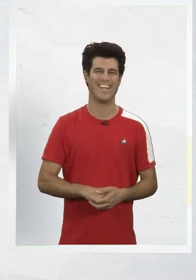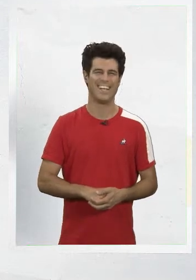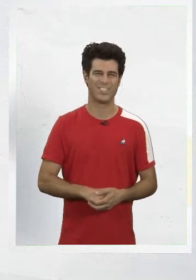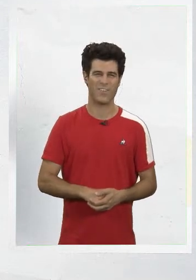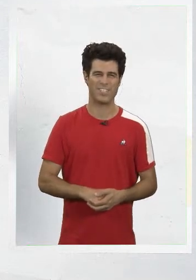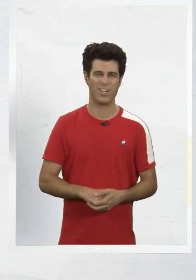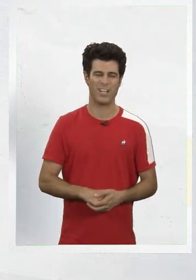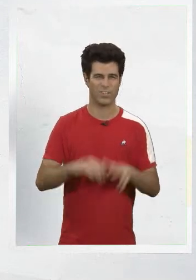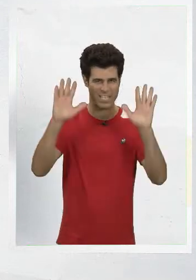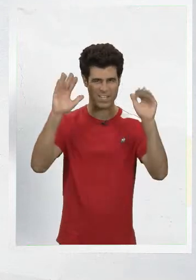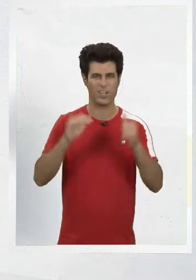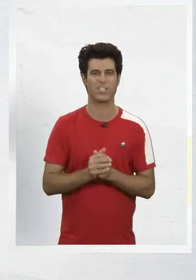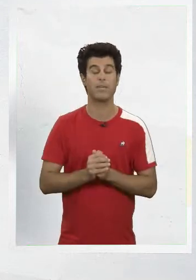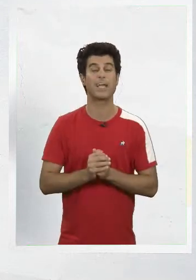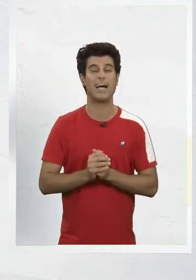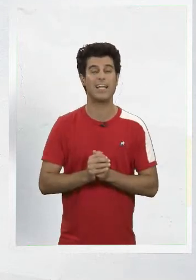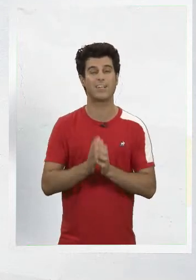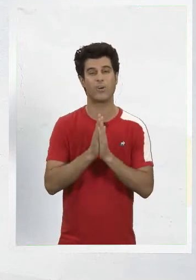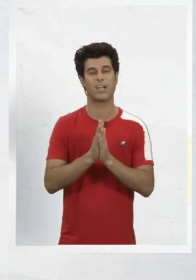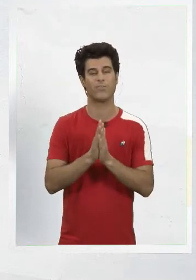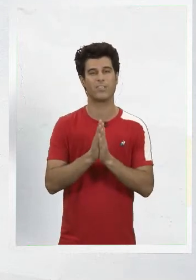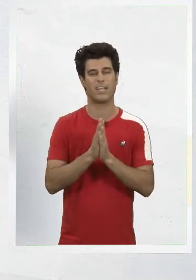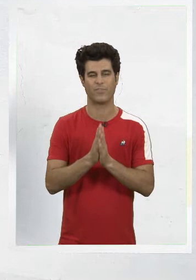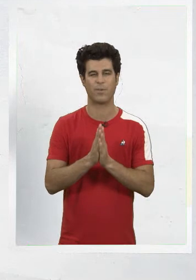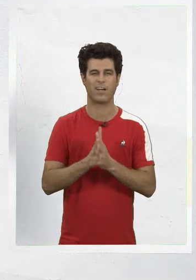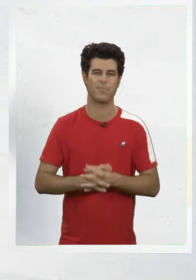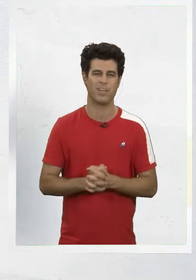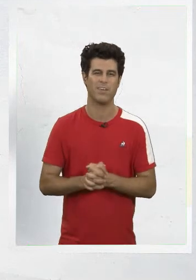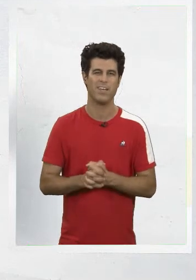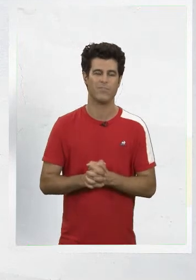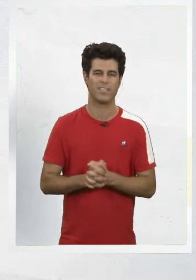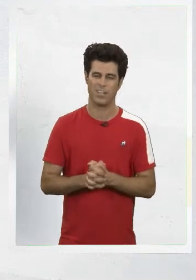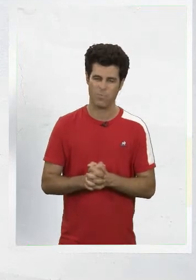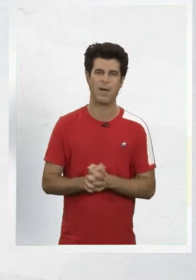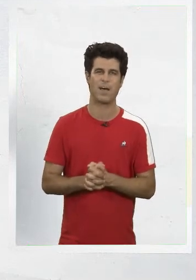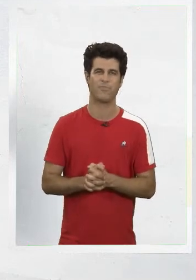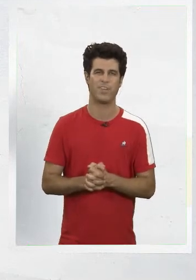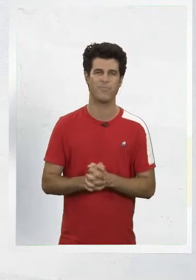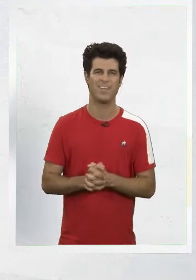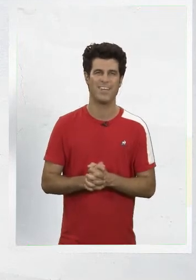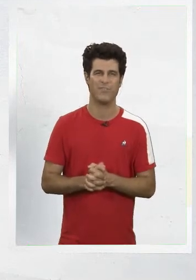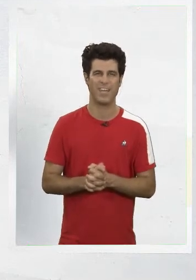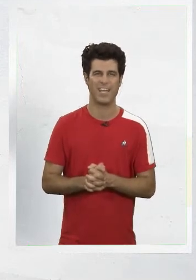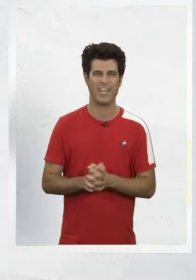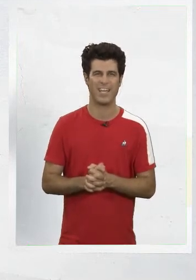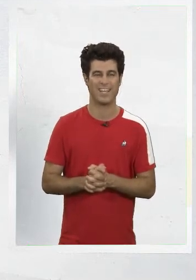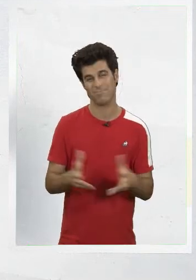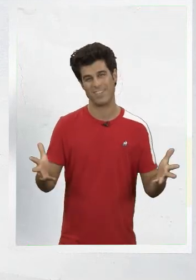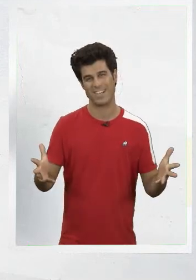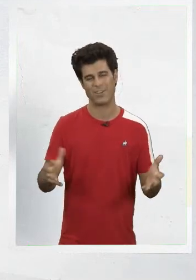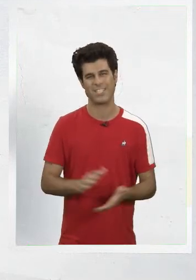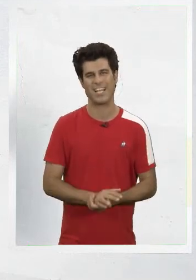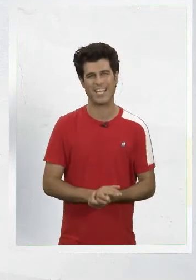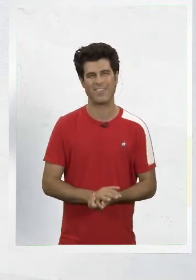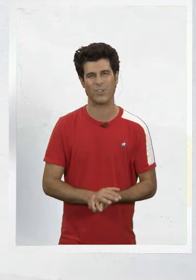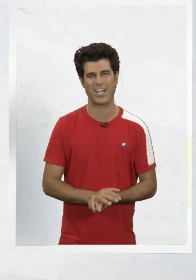יאללה. טוב, אז כל הכבוד, אש לכל השכנים. מיכל, כל הכבוד על הדברים החמים ותיהנו מהמאפים.